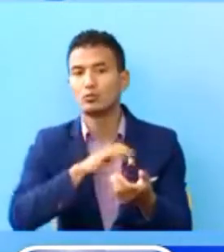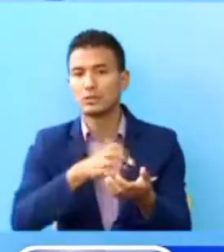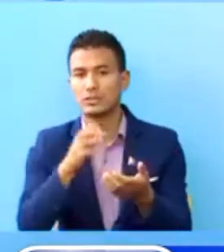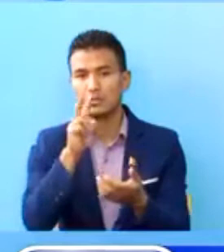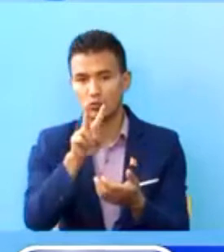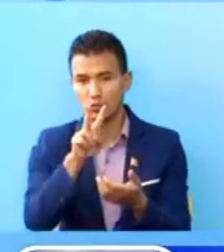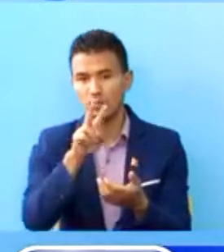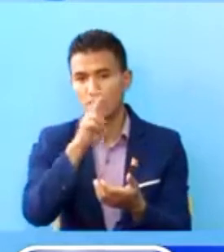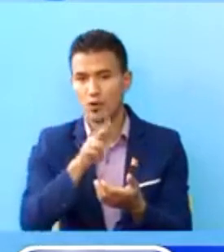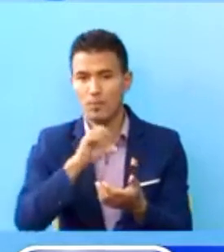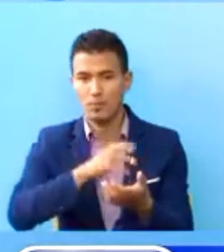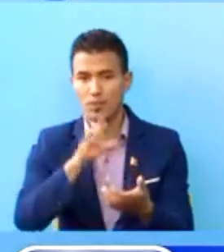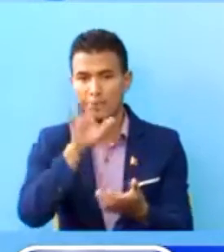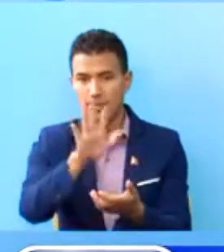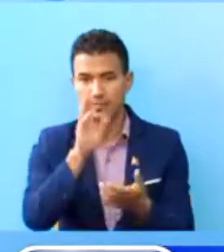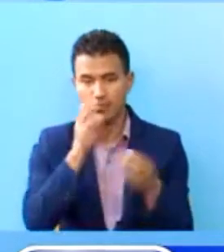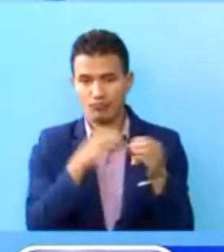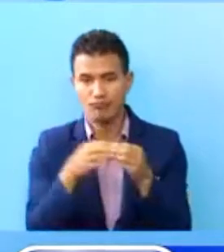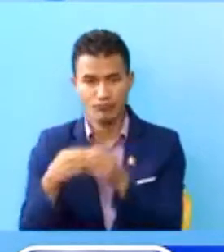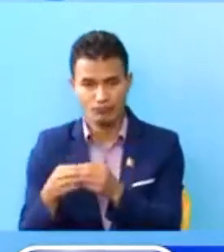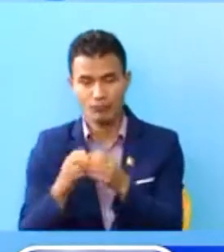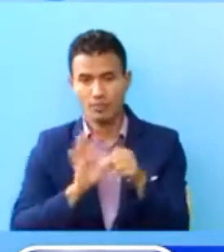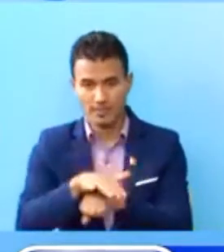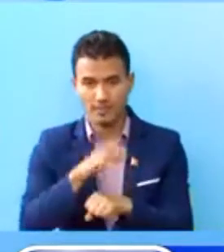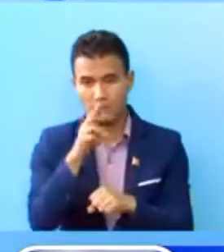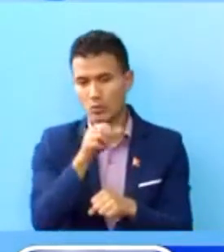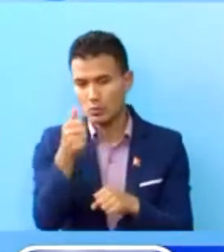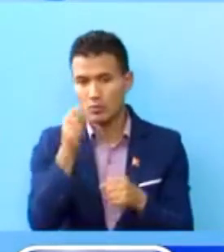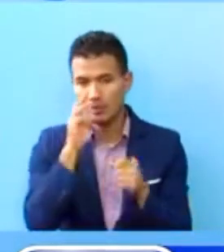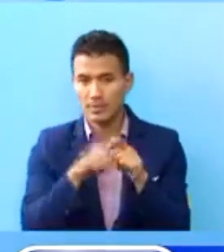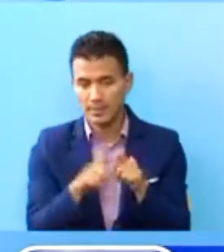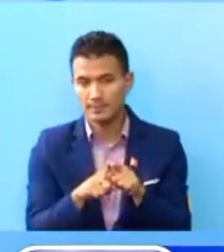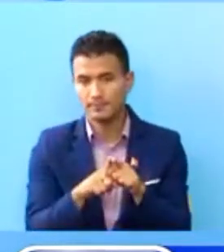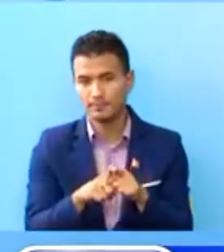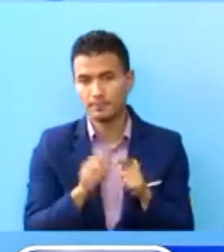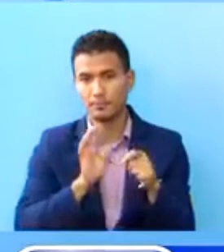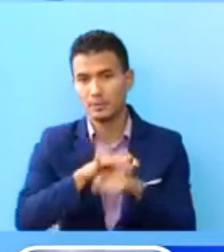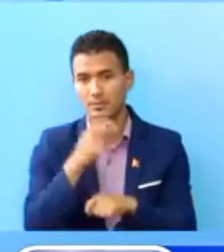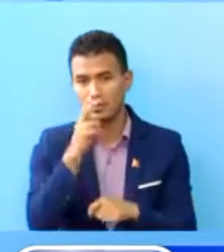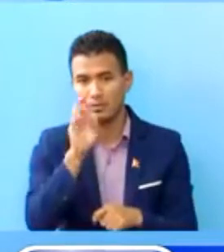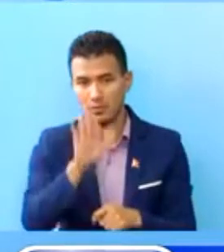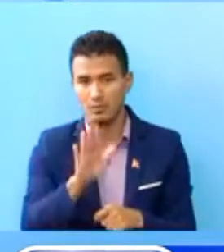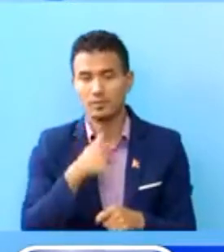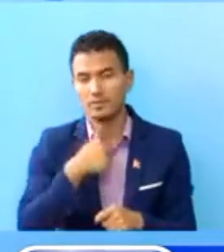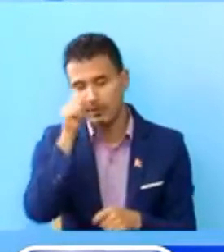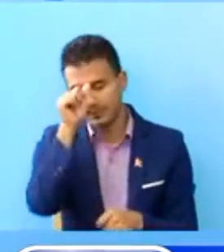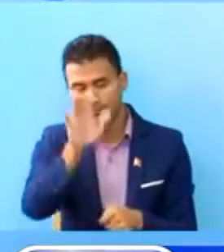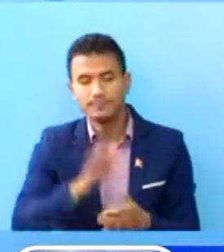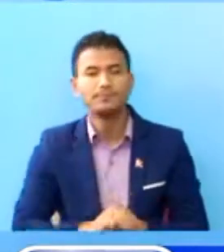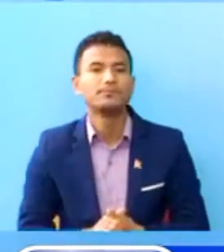गरेर 2 र 5 एउटा क्लस्टर अफ केसेस र अरू प्रदेशमा पनि क्लस्टर अफ केसेसहरू भएको कुरा मैले अनुरोध गर्न